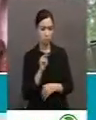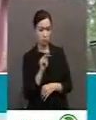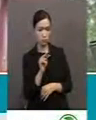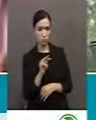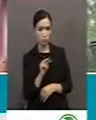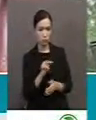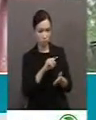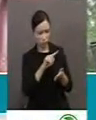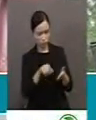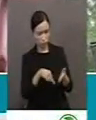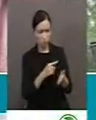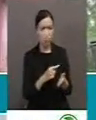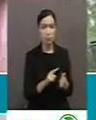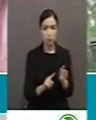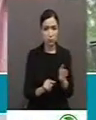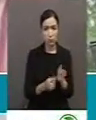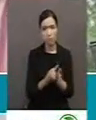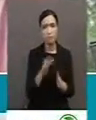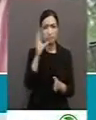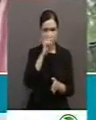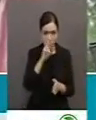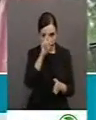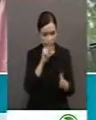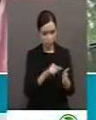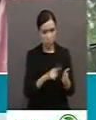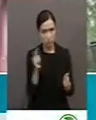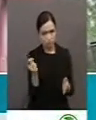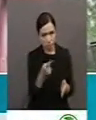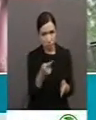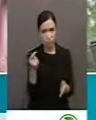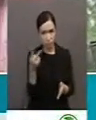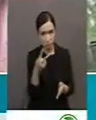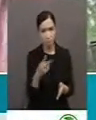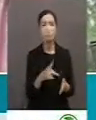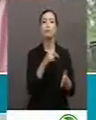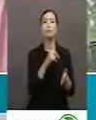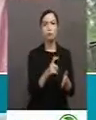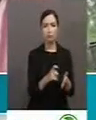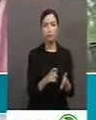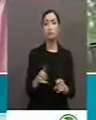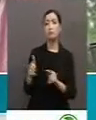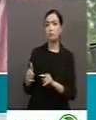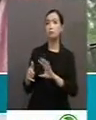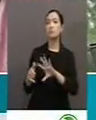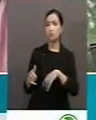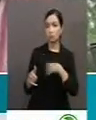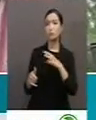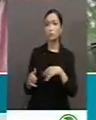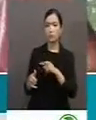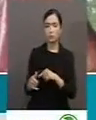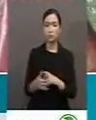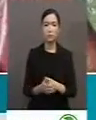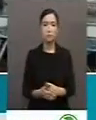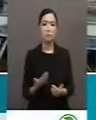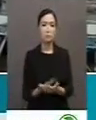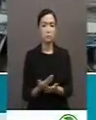เริ่มสิมีอาการ 6:00 น. 01:00 น. 02:00 น.ปลาคือจมเลย นี่แหละค่ะก็เป็นเสียงของเกษตรกรในพื้นที่นะคะบอกว่าเ